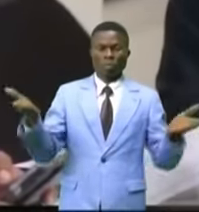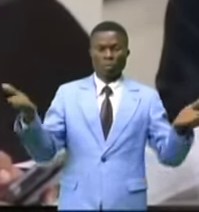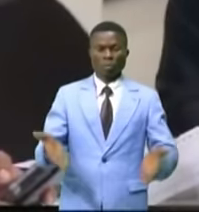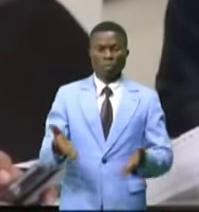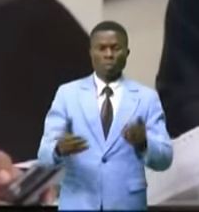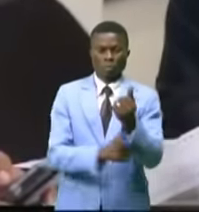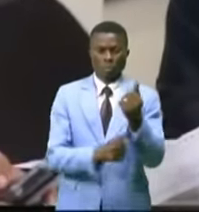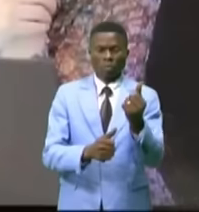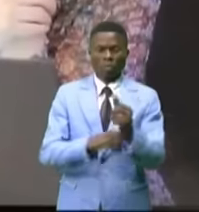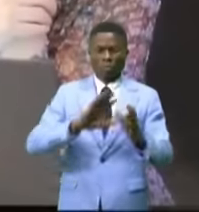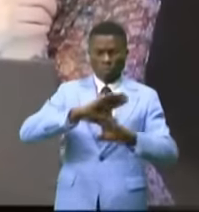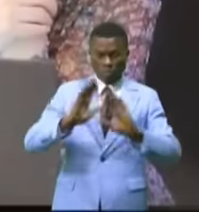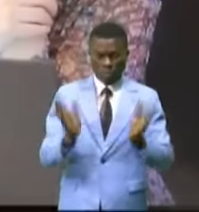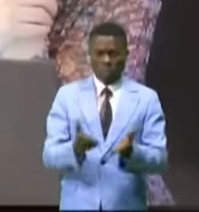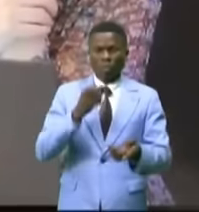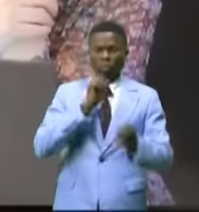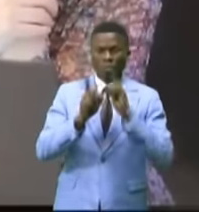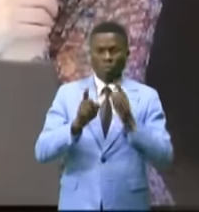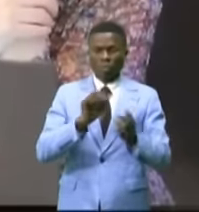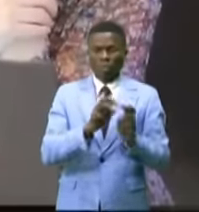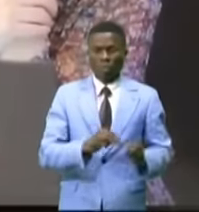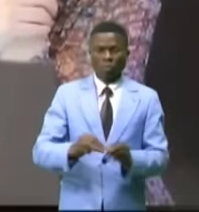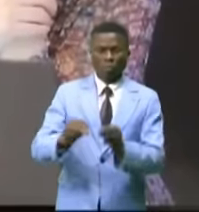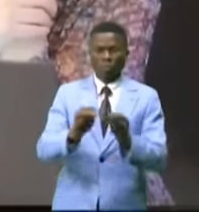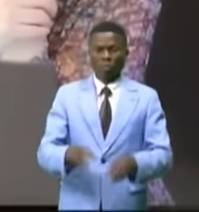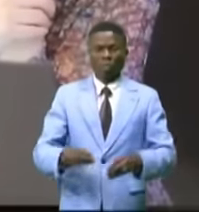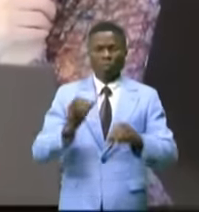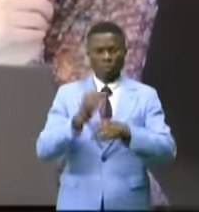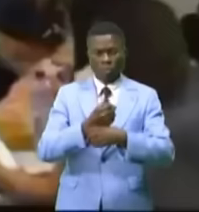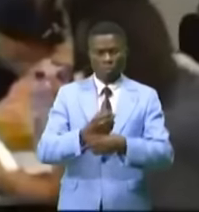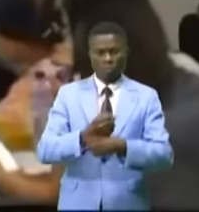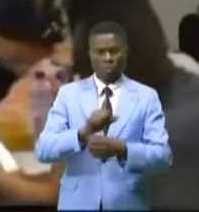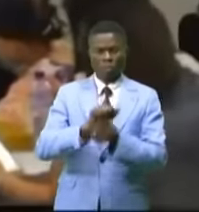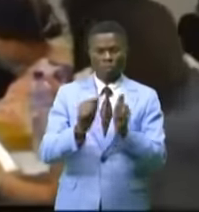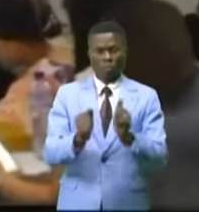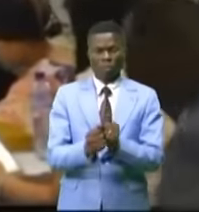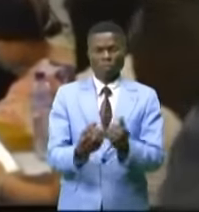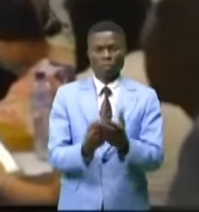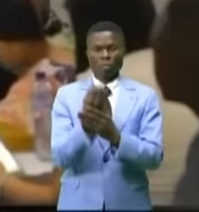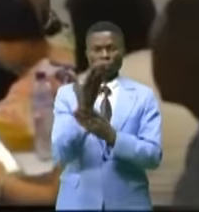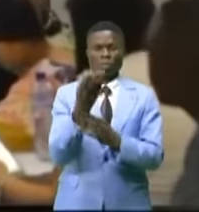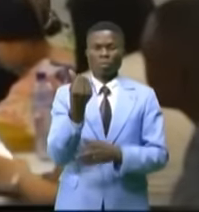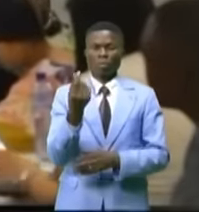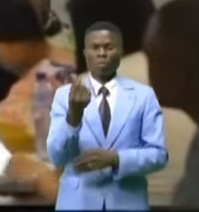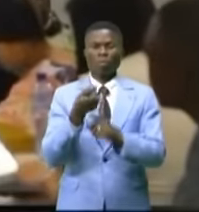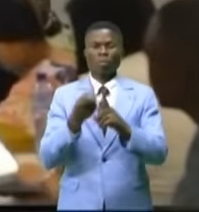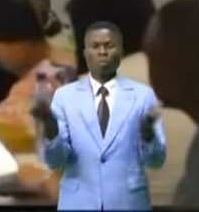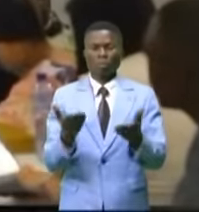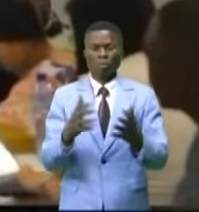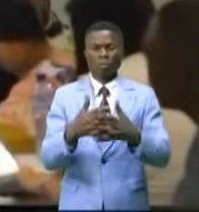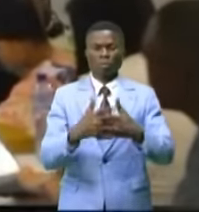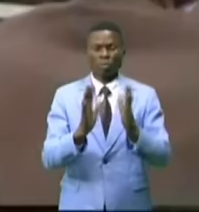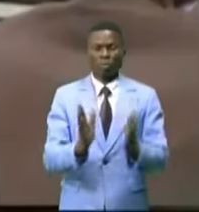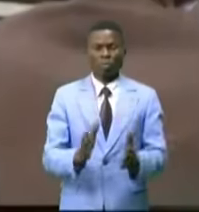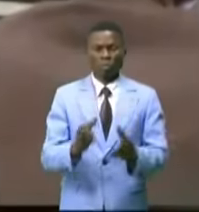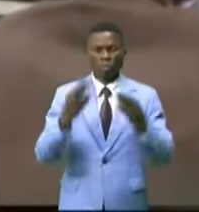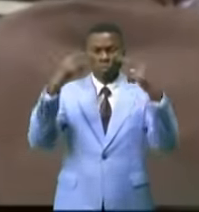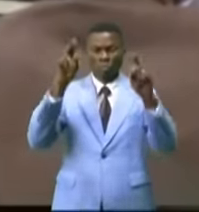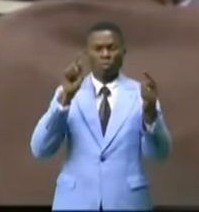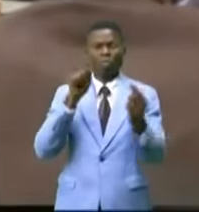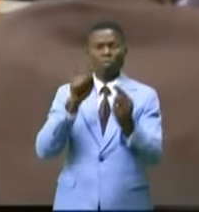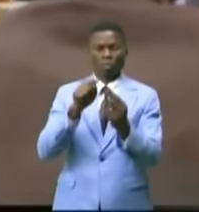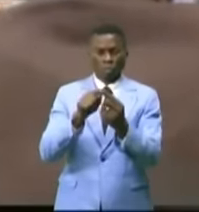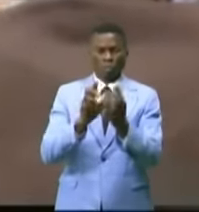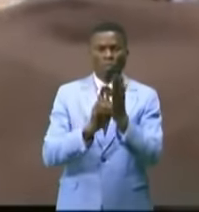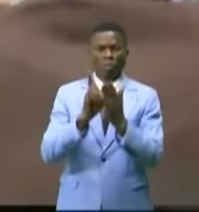vont aussi discuter des moyens de mise en œuvre en termes des ressources financières et de partenariats pour atteindre les objectifs